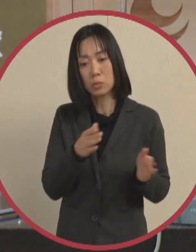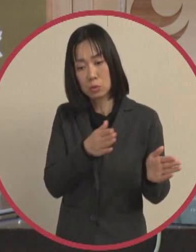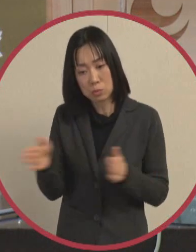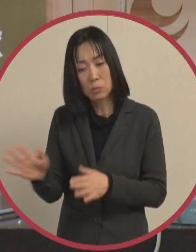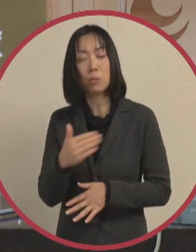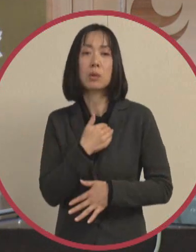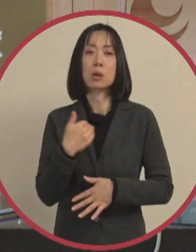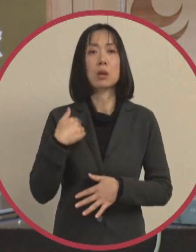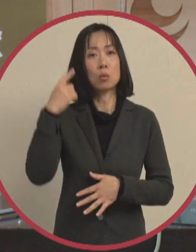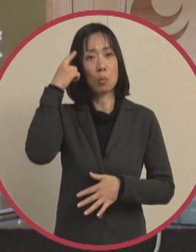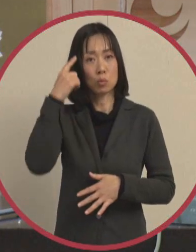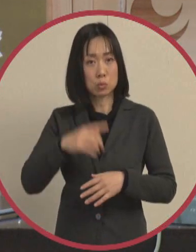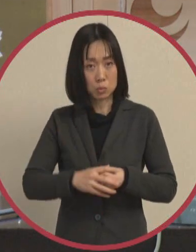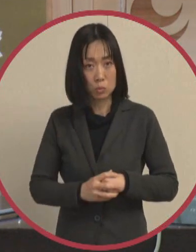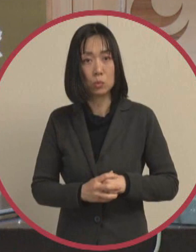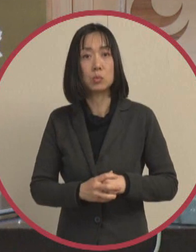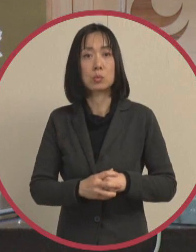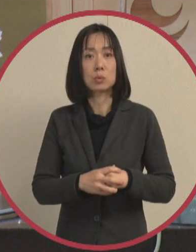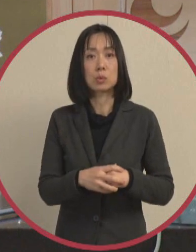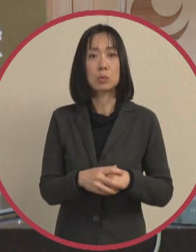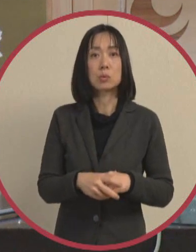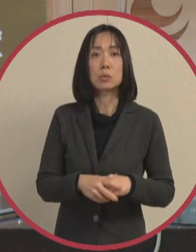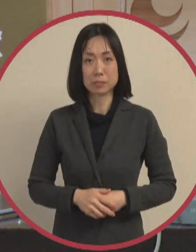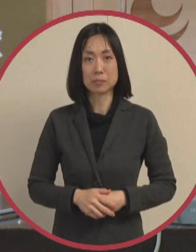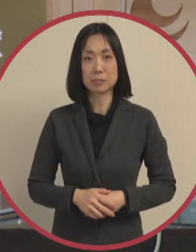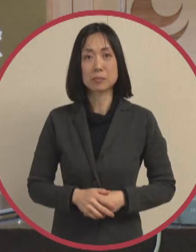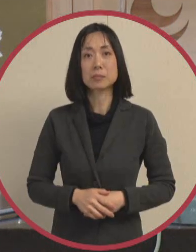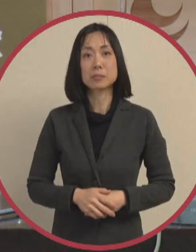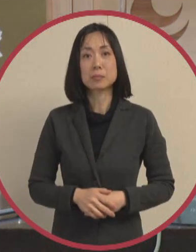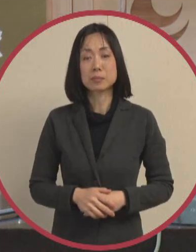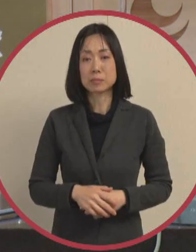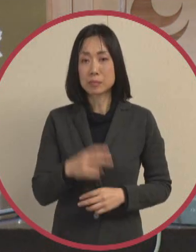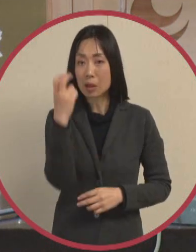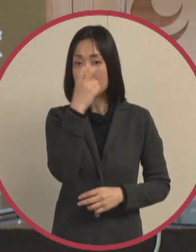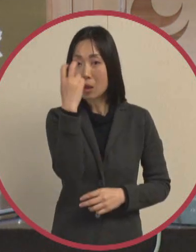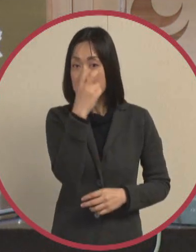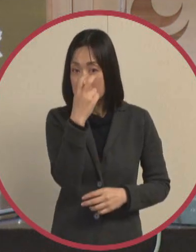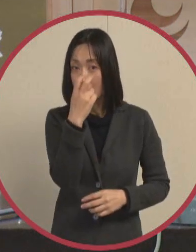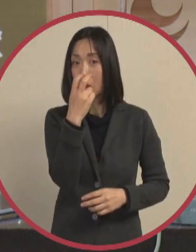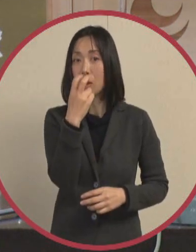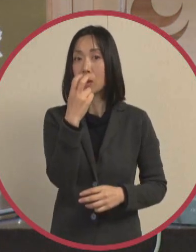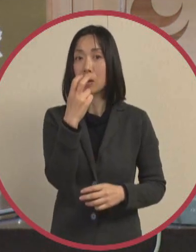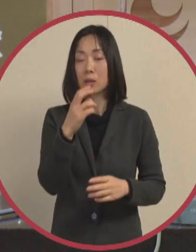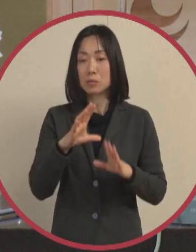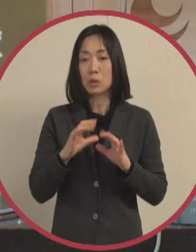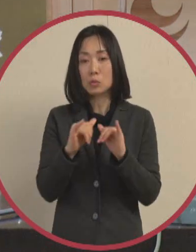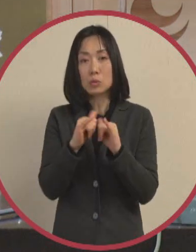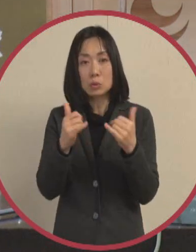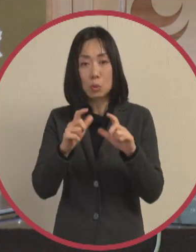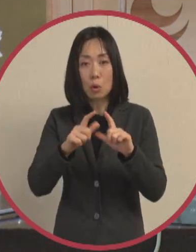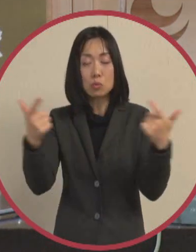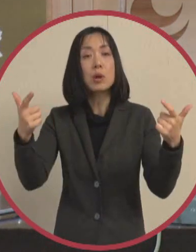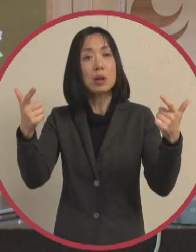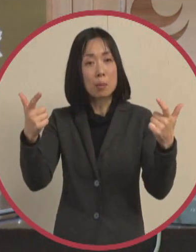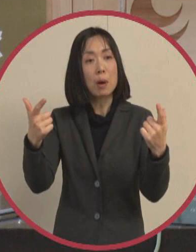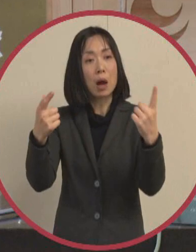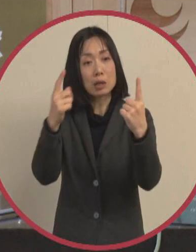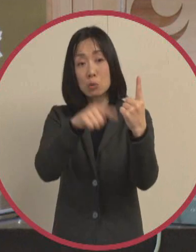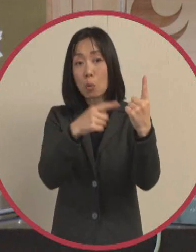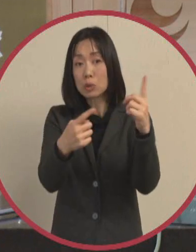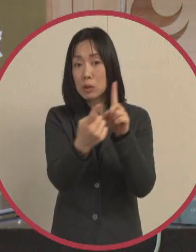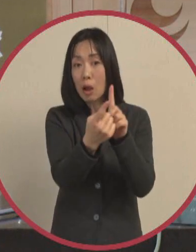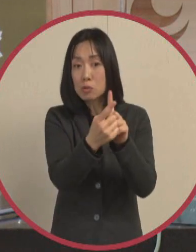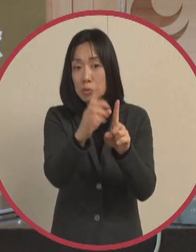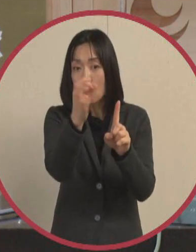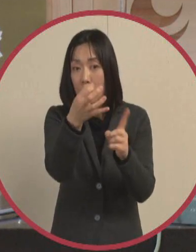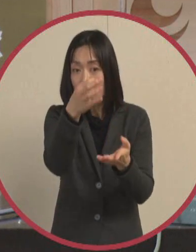して、できたのかなというふうに思っています。まあ、あの数が増えれば固定費分はあの分散されていくんでですね、そこの